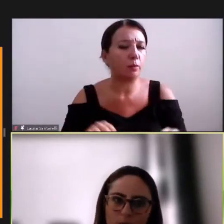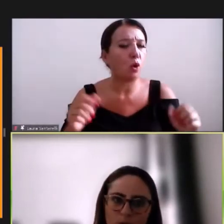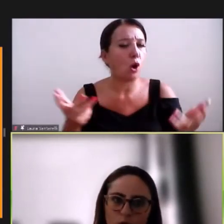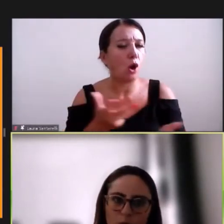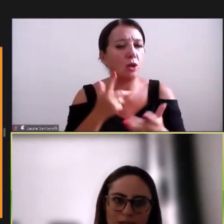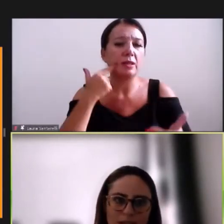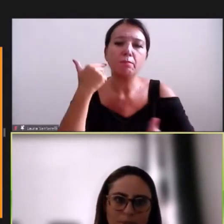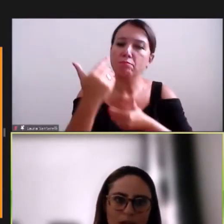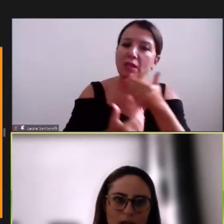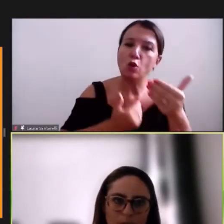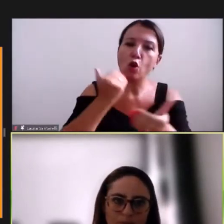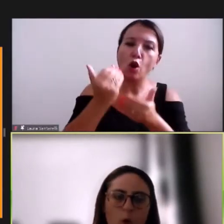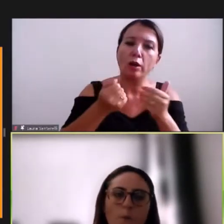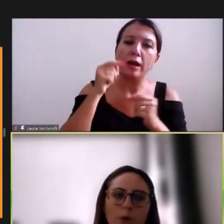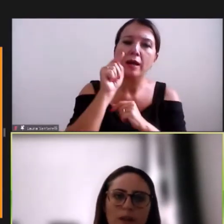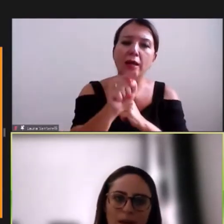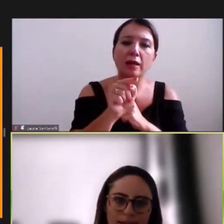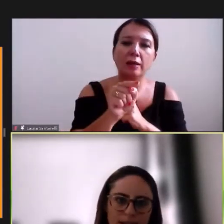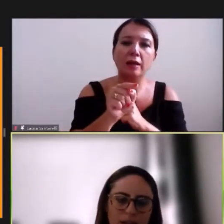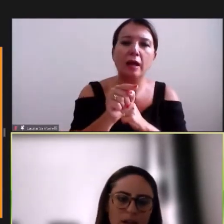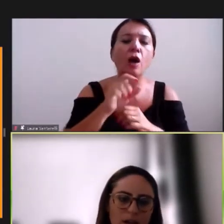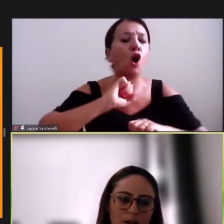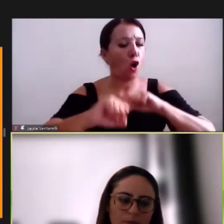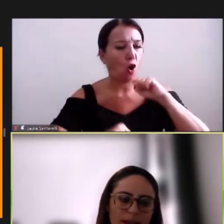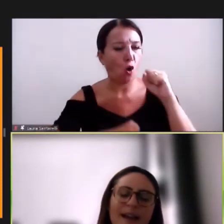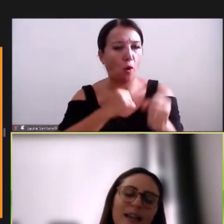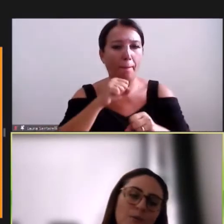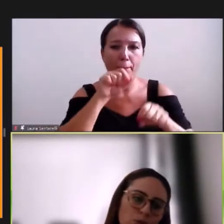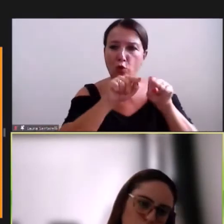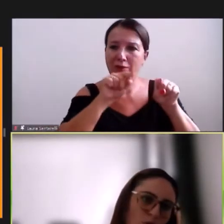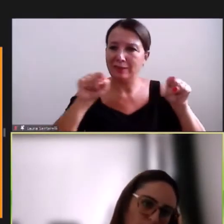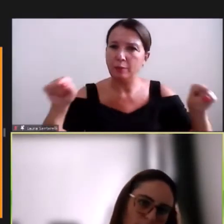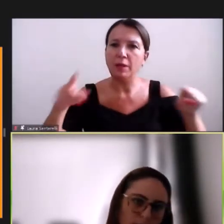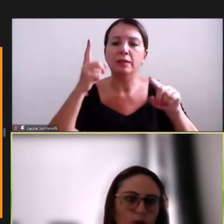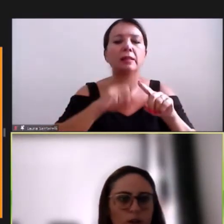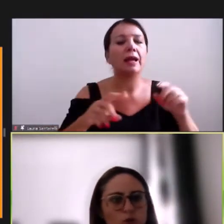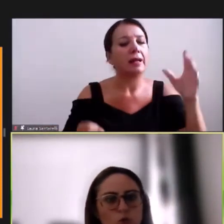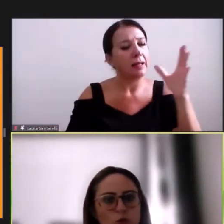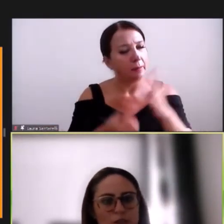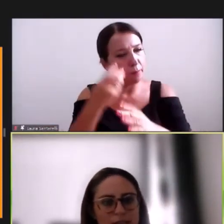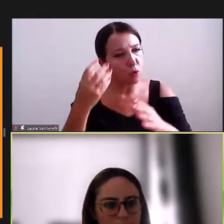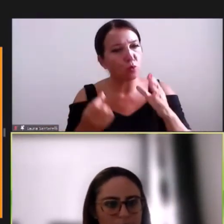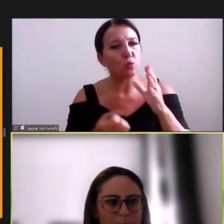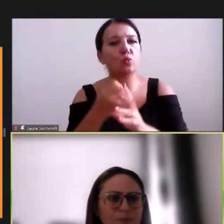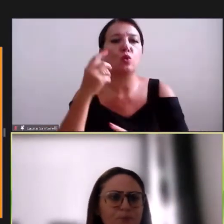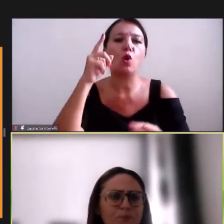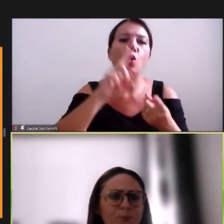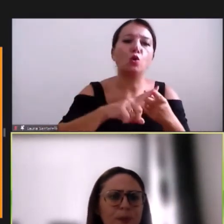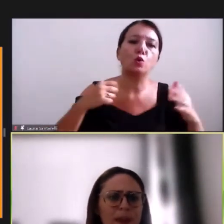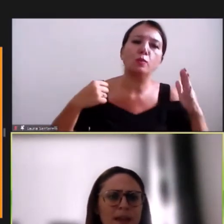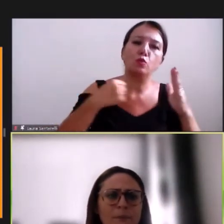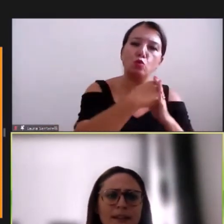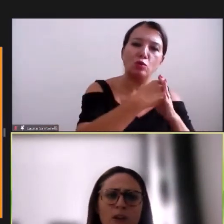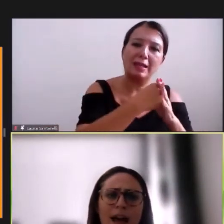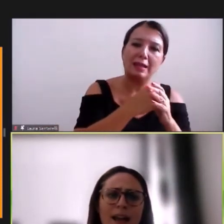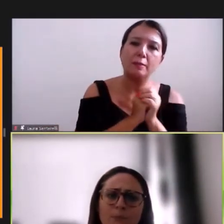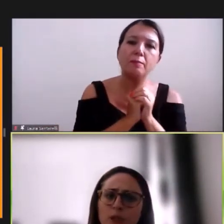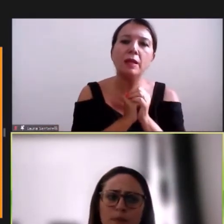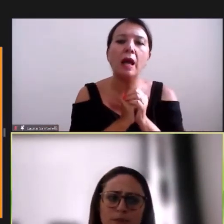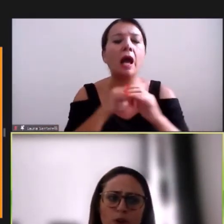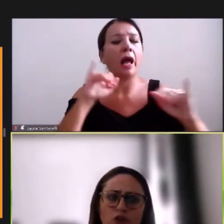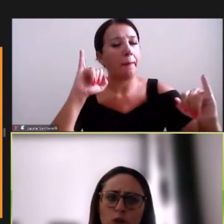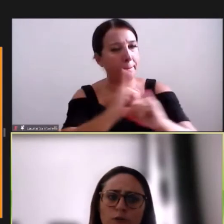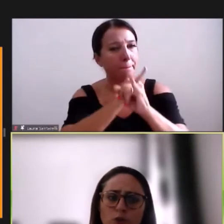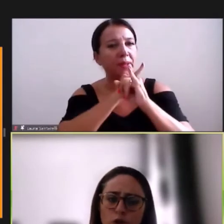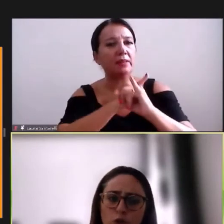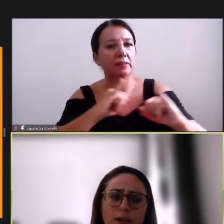migliorare appunto questi comportamenti e anche le produzioni di consumo sostenibili. In particolare